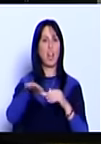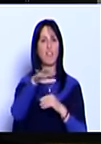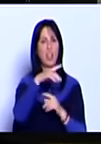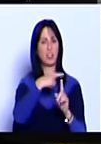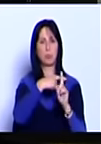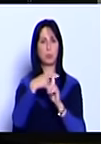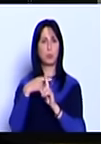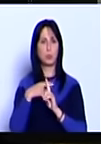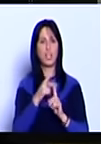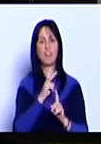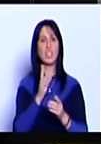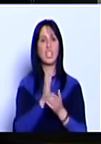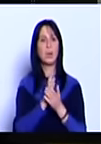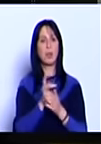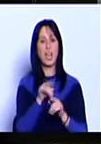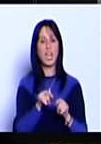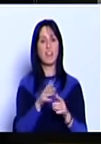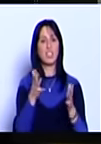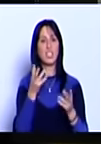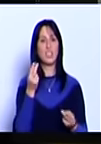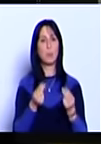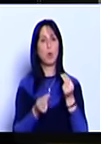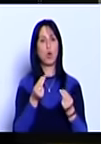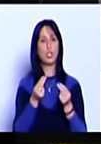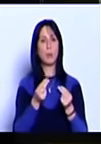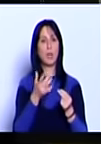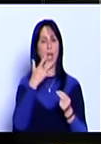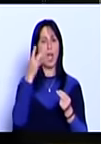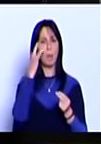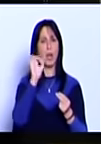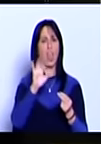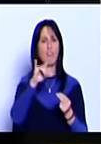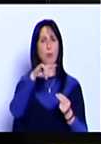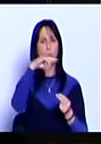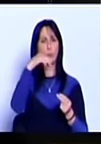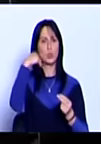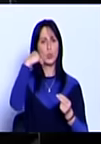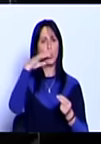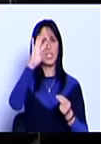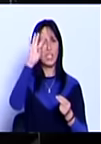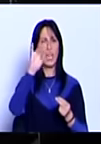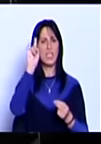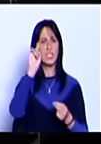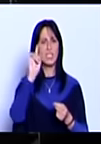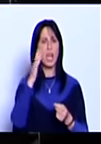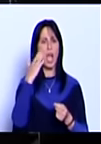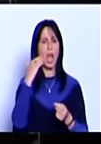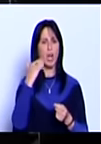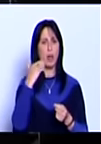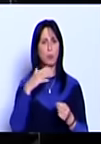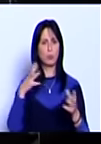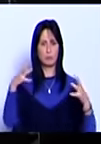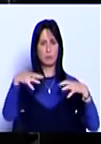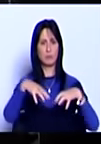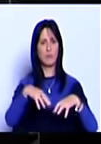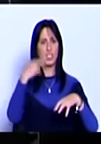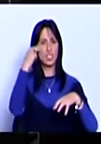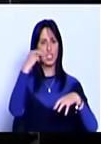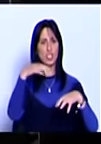ქვეყანასთან. ვინაიდან არსებობს რეგიონში დიდ მოთამაშეთა შეერთებული შტატები, ევროპა, რუსეთი, თურქეთი, ირანი, ისრაელი, არაბული სამყარო, გარკვეულწილად